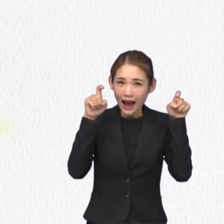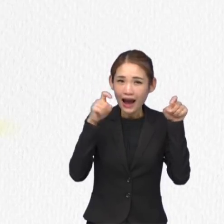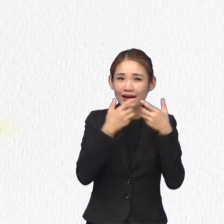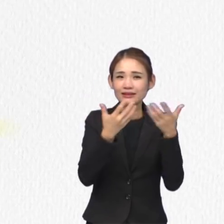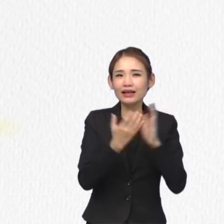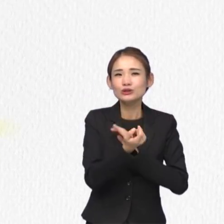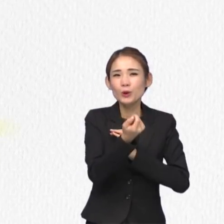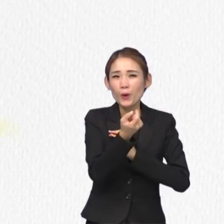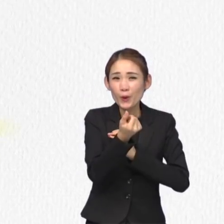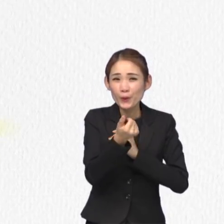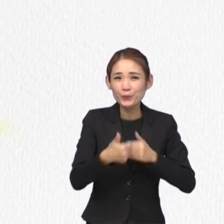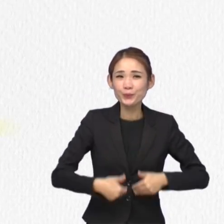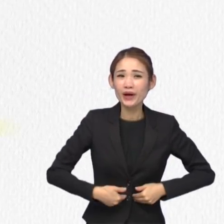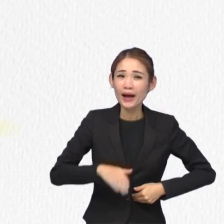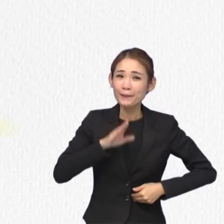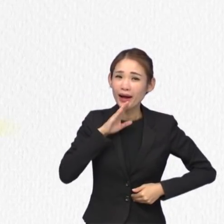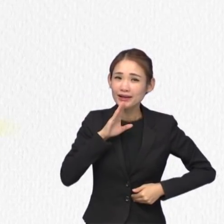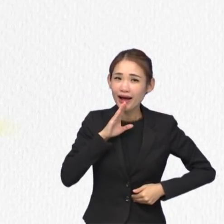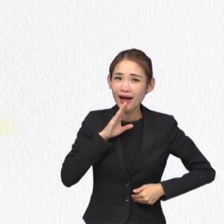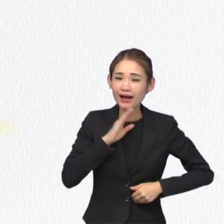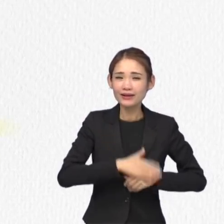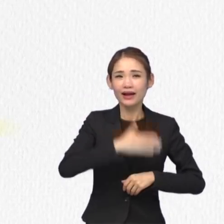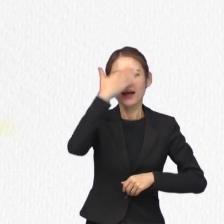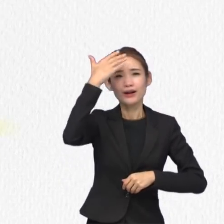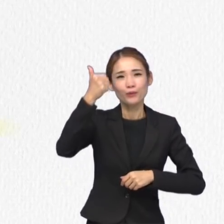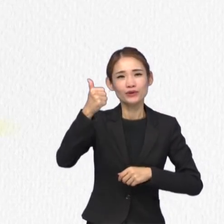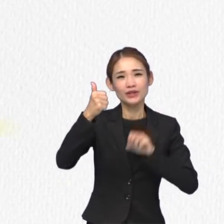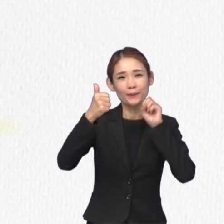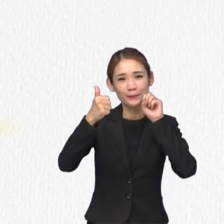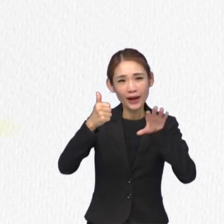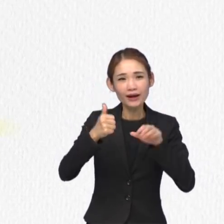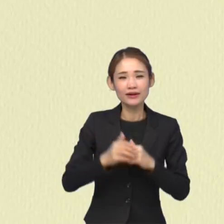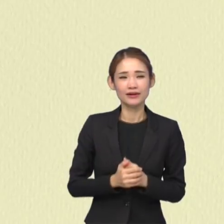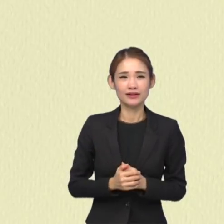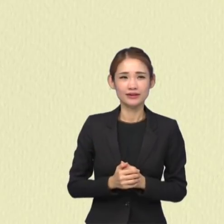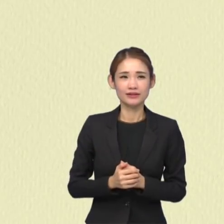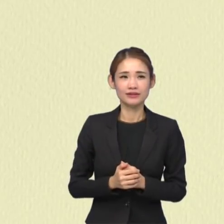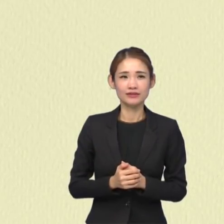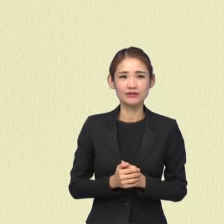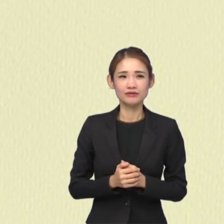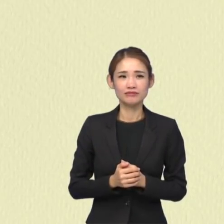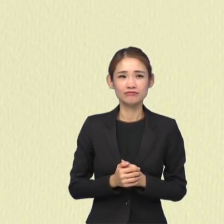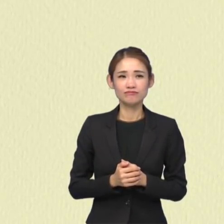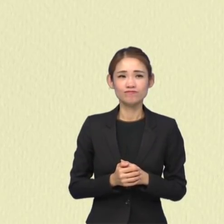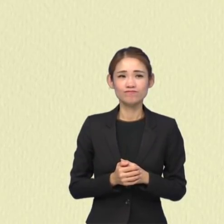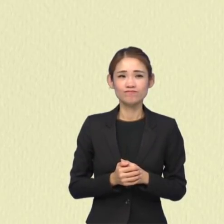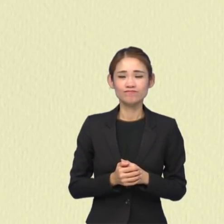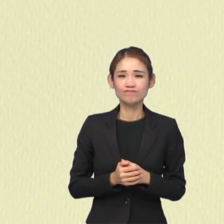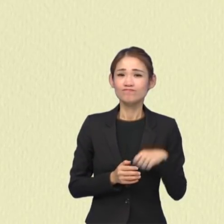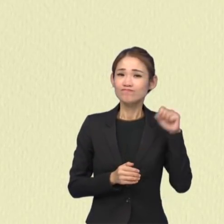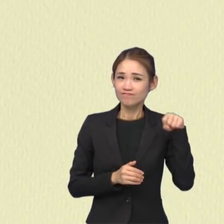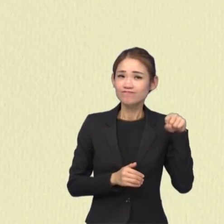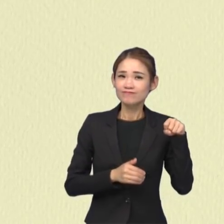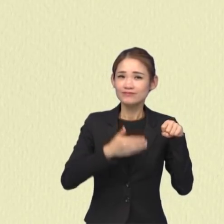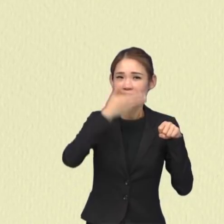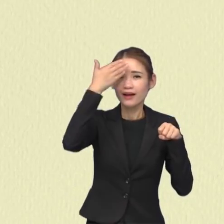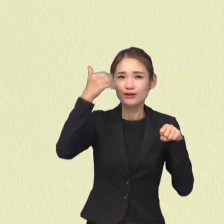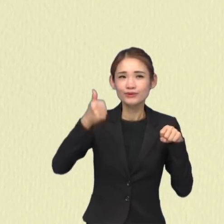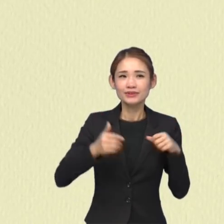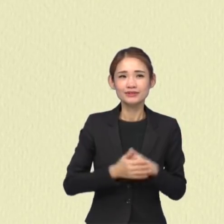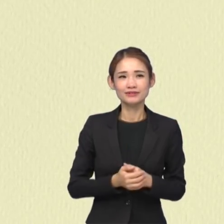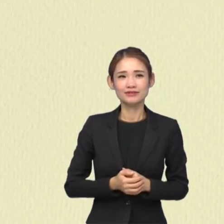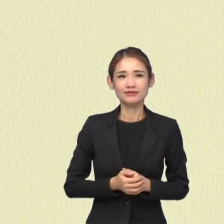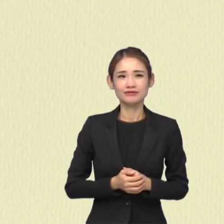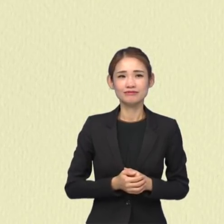필요하다고 했지 라고 할아버지가 말을 하자 때 알아보지 라고 셋째가